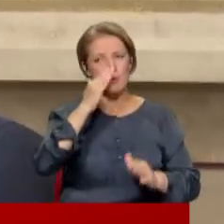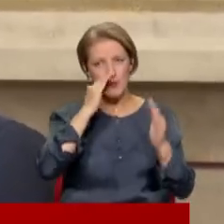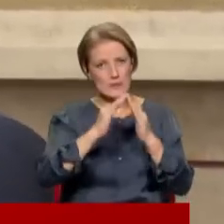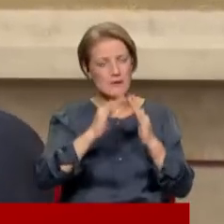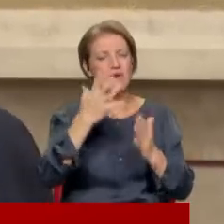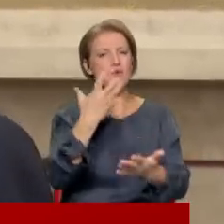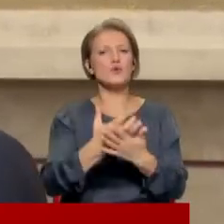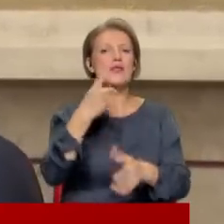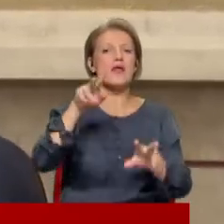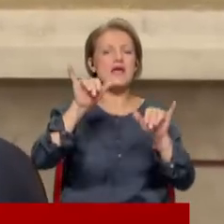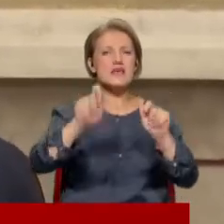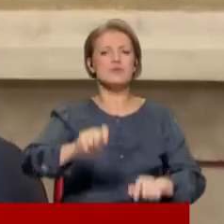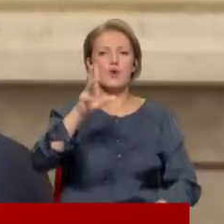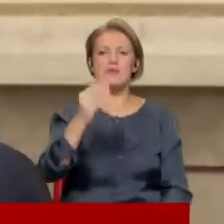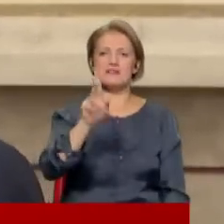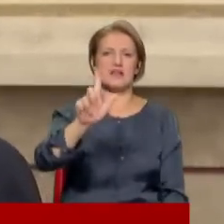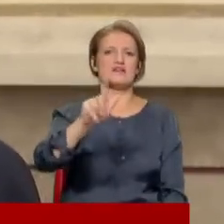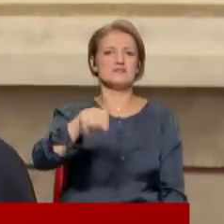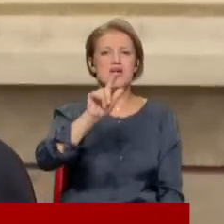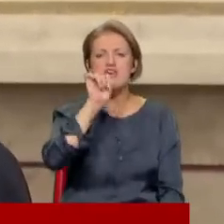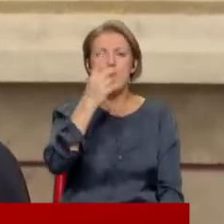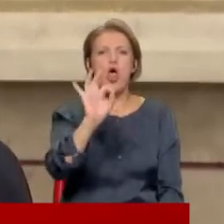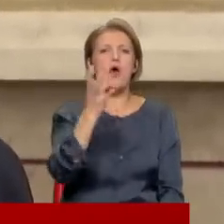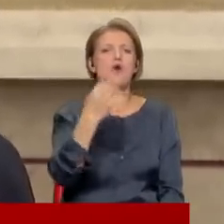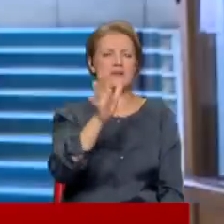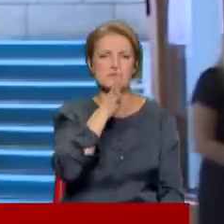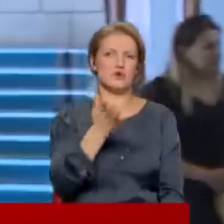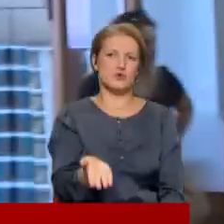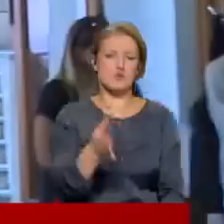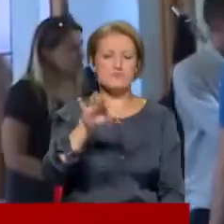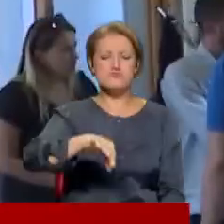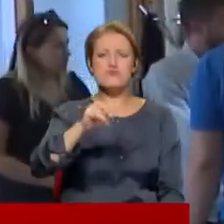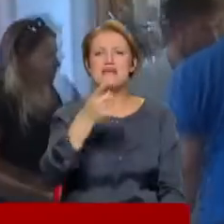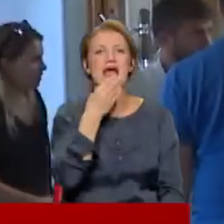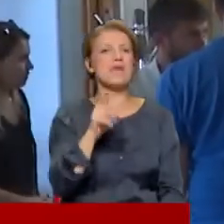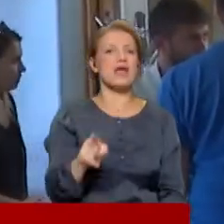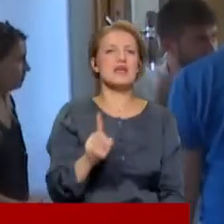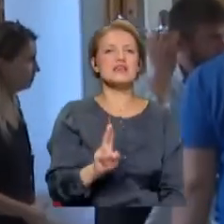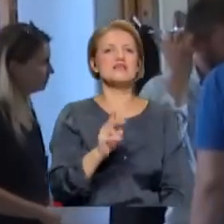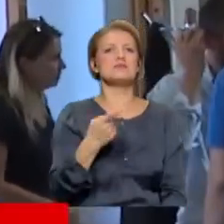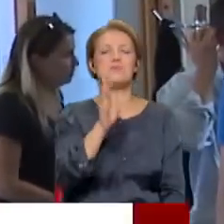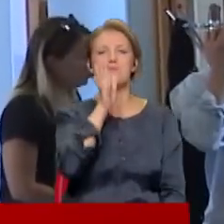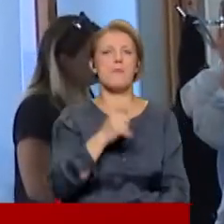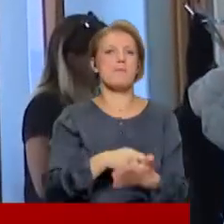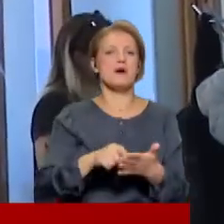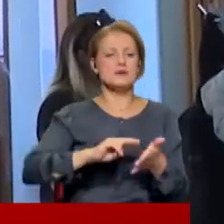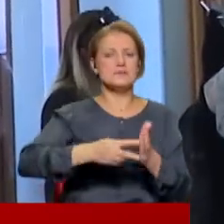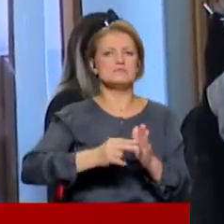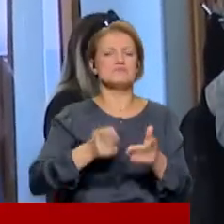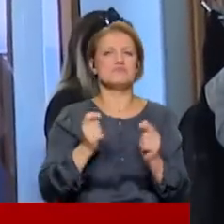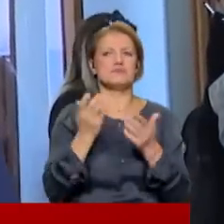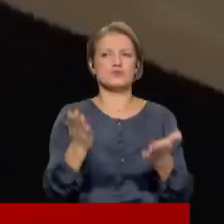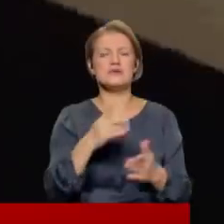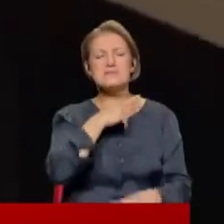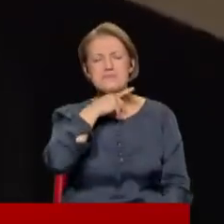ve uyguladığınızı gösteriyor olmanız lazım. Hiç de öyle olmadığını biliyoruz. Bugün bir emekli 7500 lira maaşla geçirmek zorunda